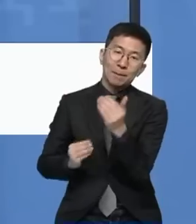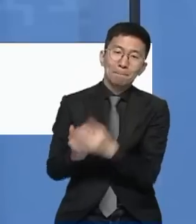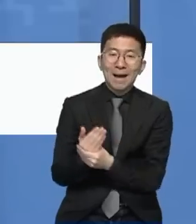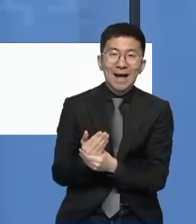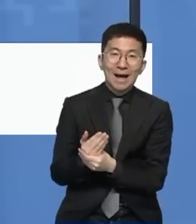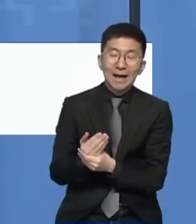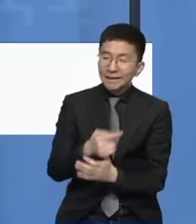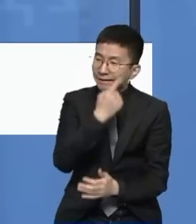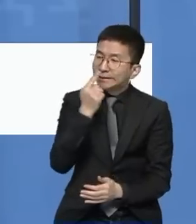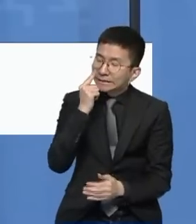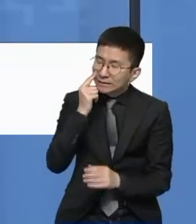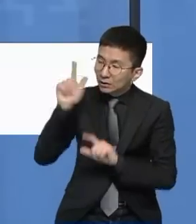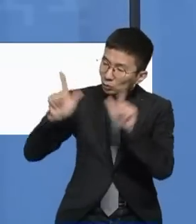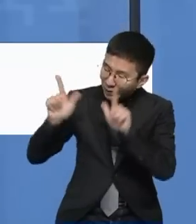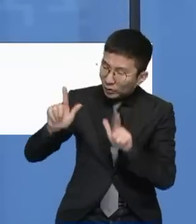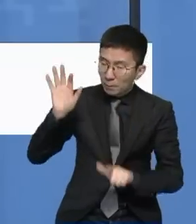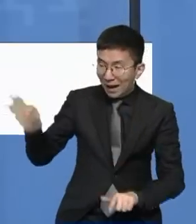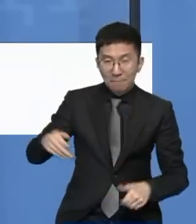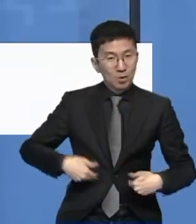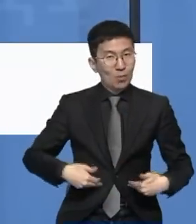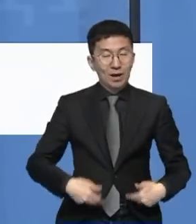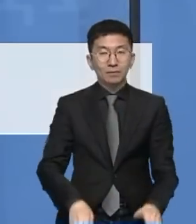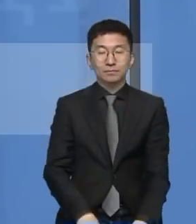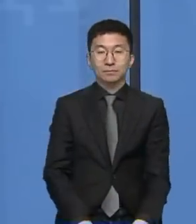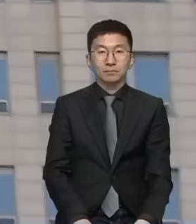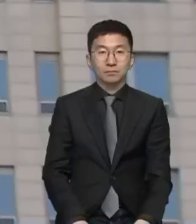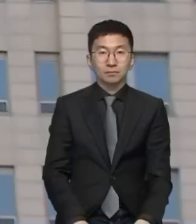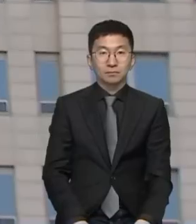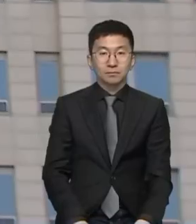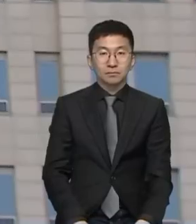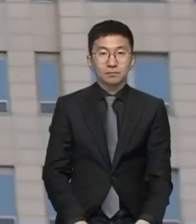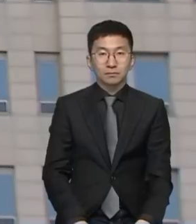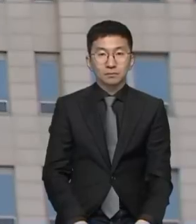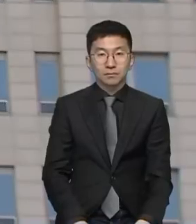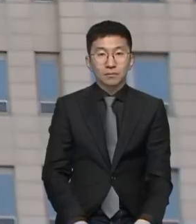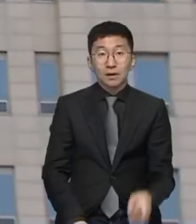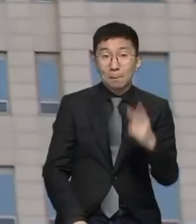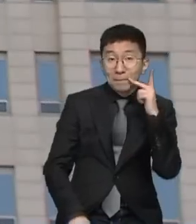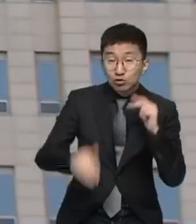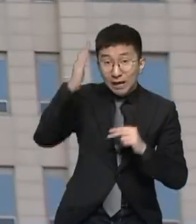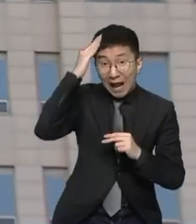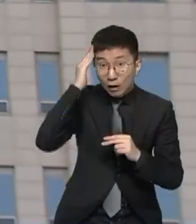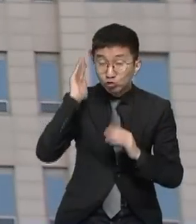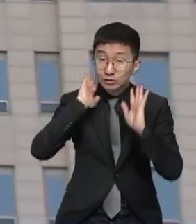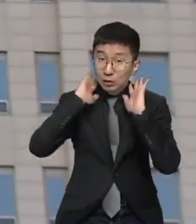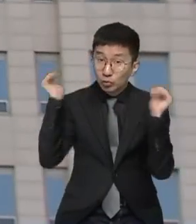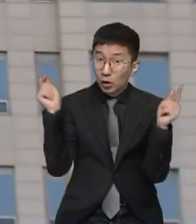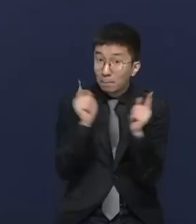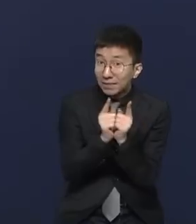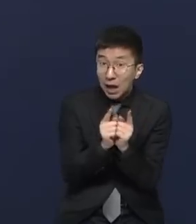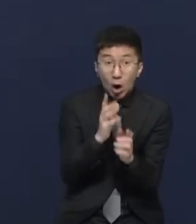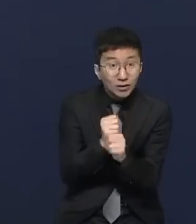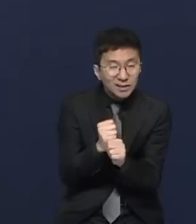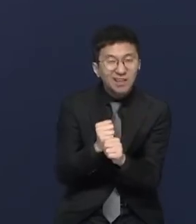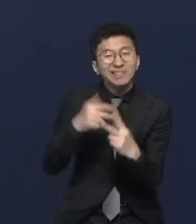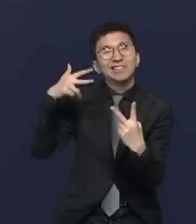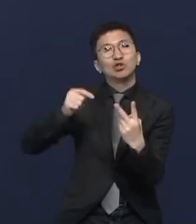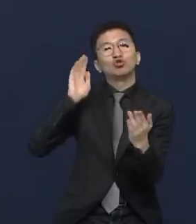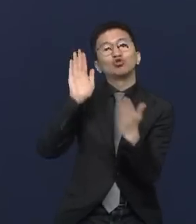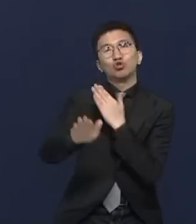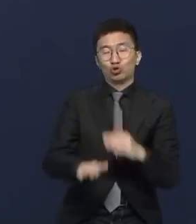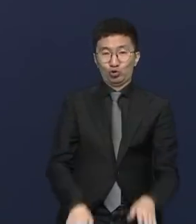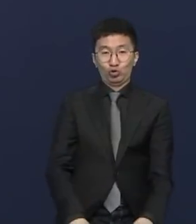아닌지 명백한 진상조사가 필요합니다 한미 정상회담을 2주 앞둔 시점에 터진 의혹에 대해